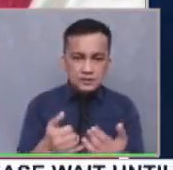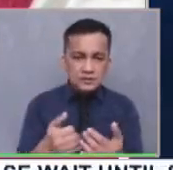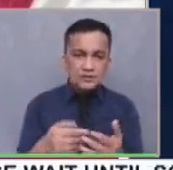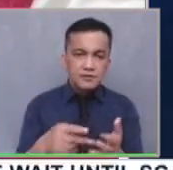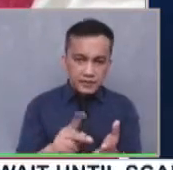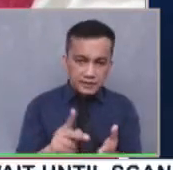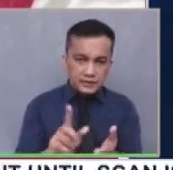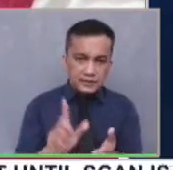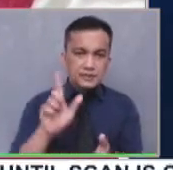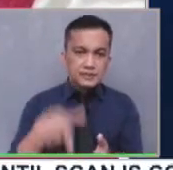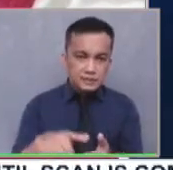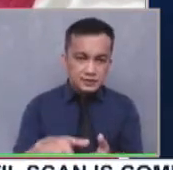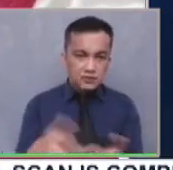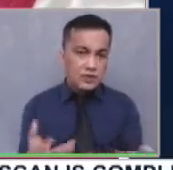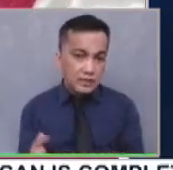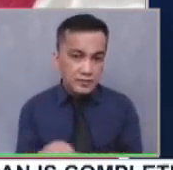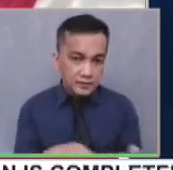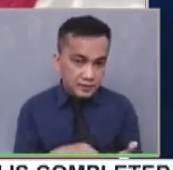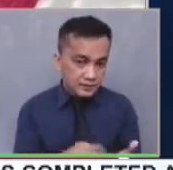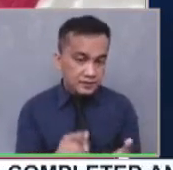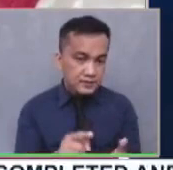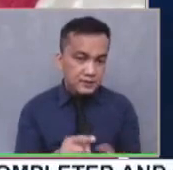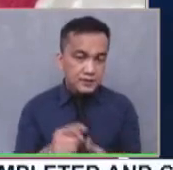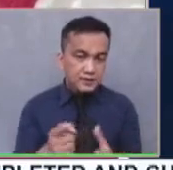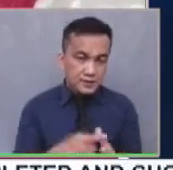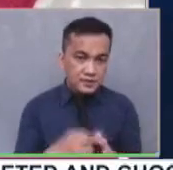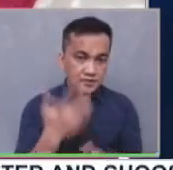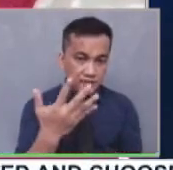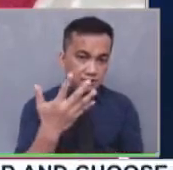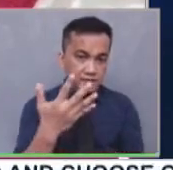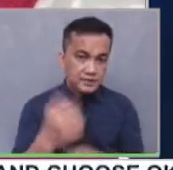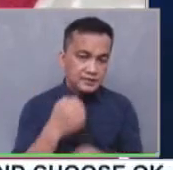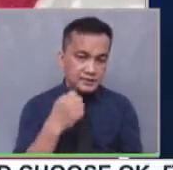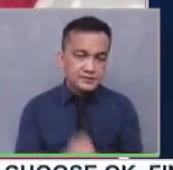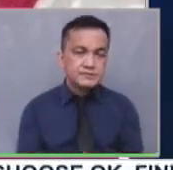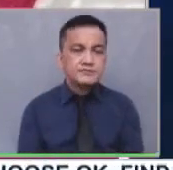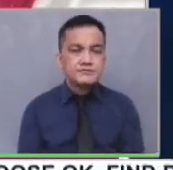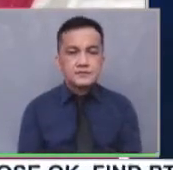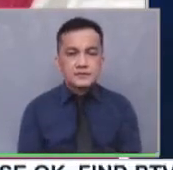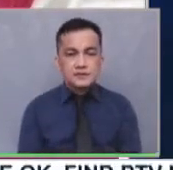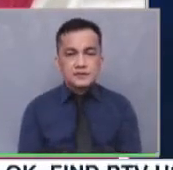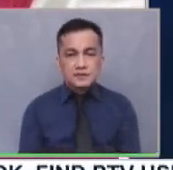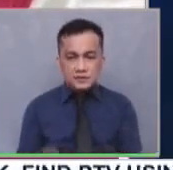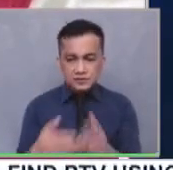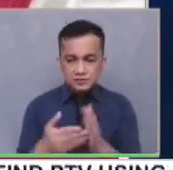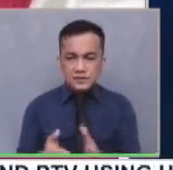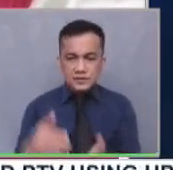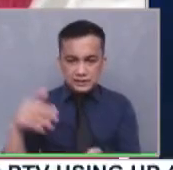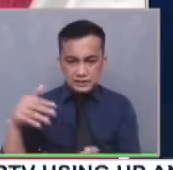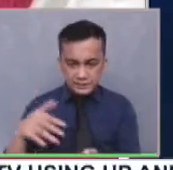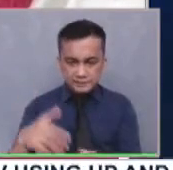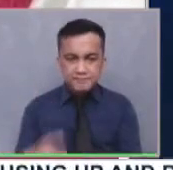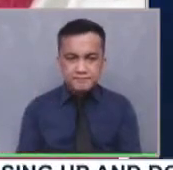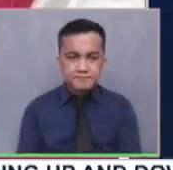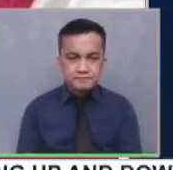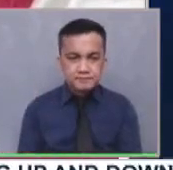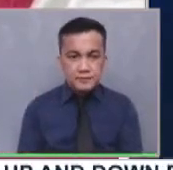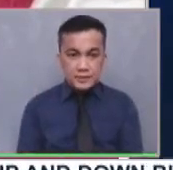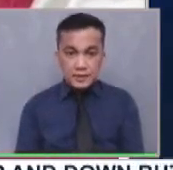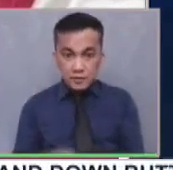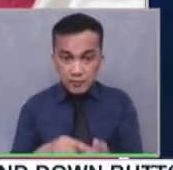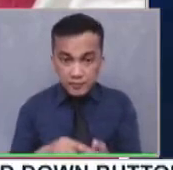walang babayaran sa first 5 years habang nag-aaral pa ang student beneficiaries. Babayaran lamang ito